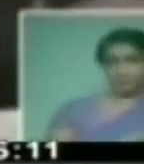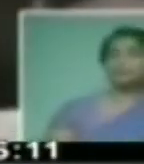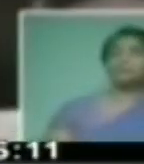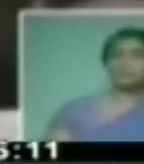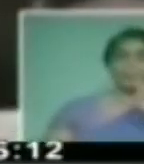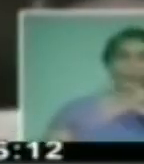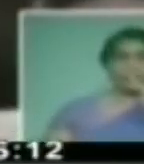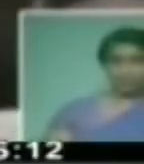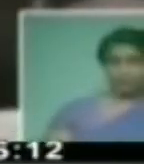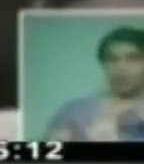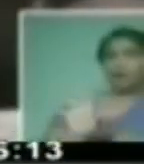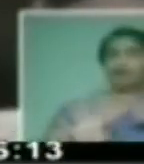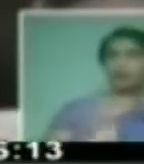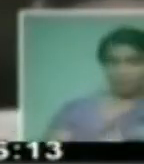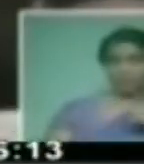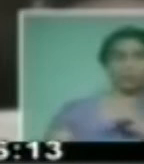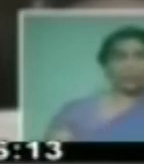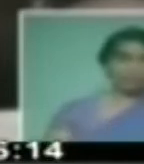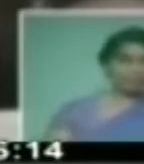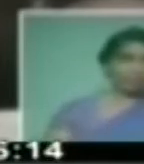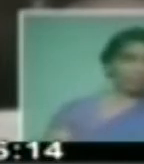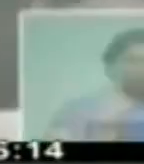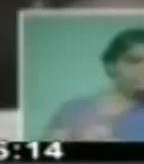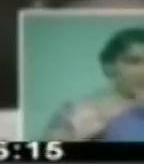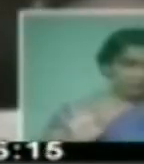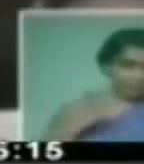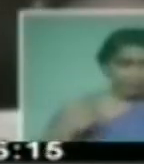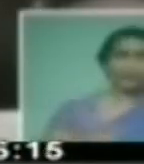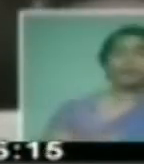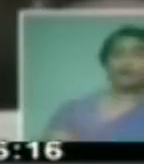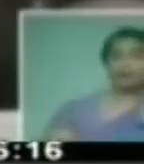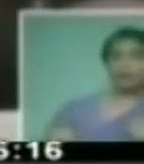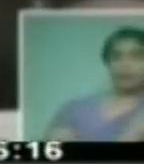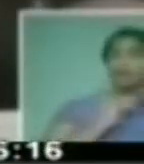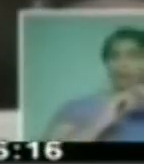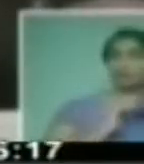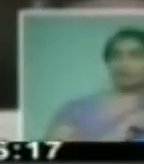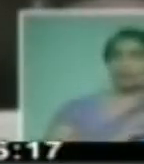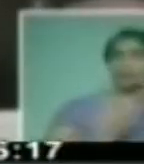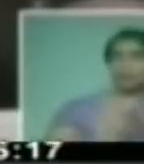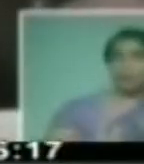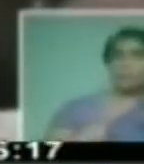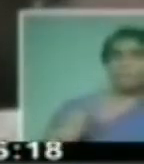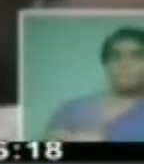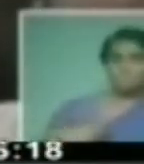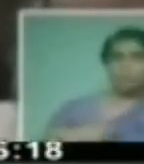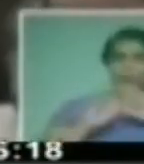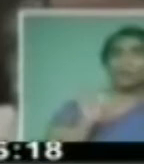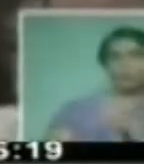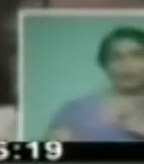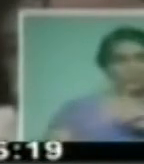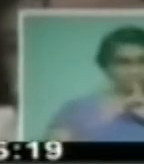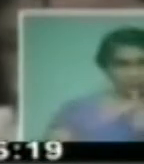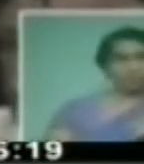மீள கட்டியெழுப்புவதற்காக துரித பொருளாதார தீர்மானங்கள் எட்டப்பட வேண்டும். ராஜ ஆயத்தின் கீப்பாக் லபாயத்தி பாடு எகத்துவம் சந்தான்